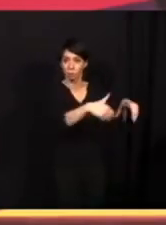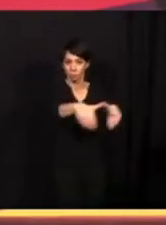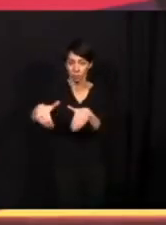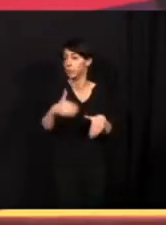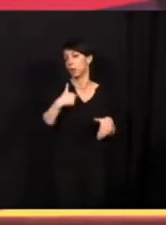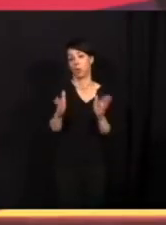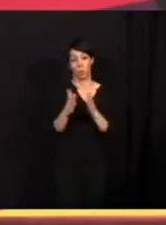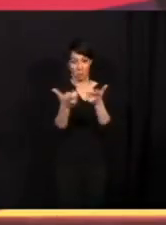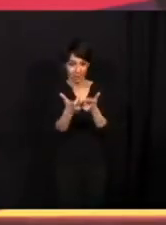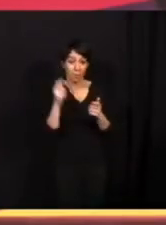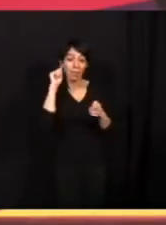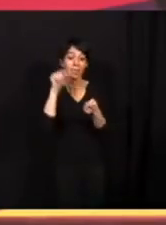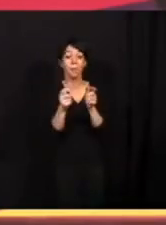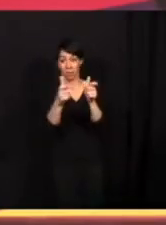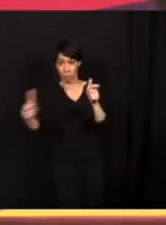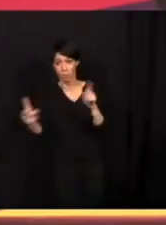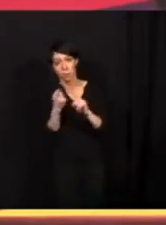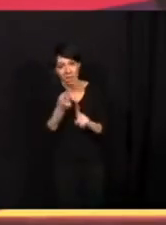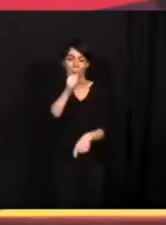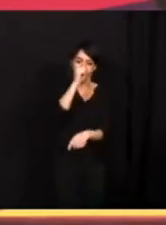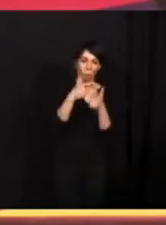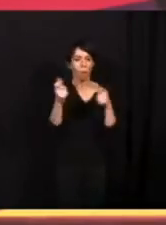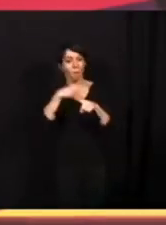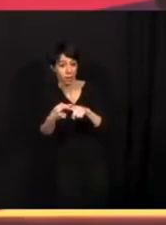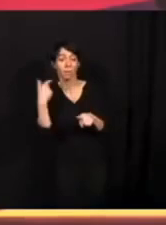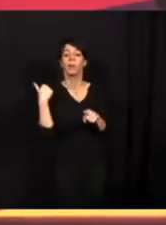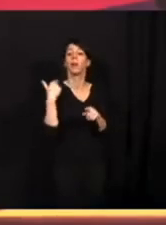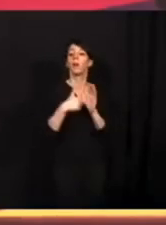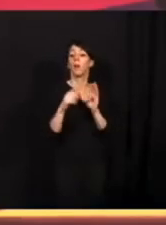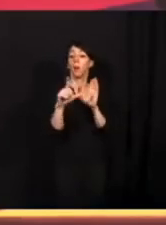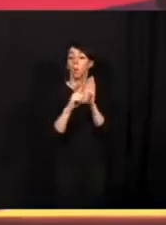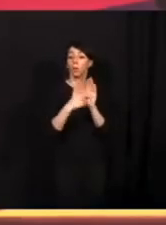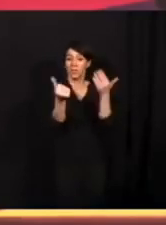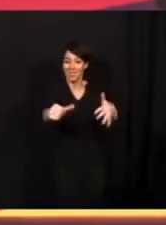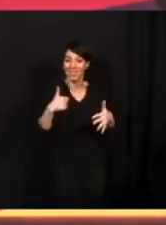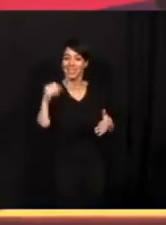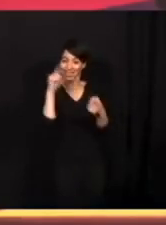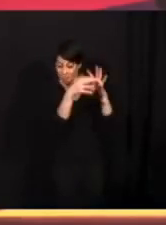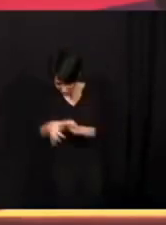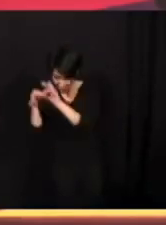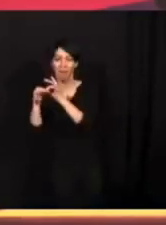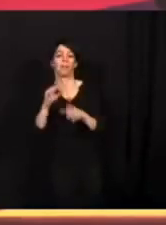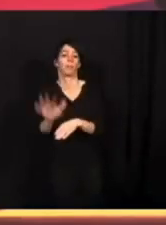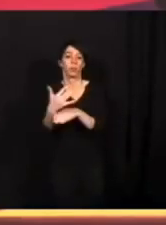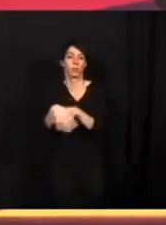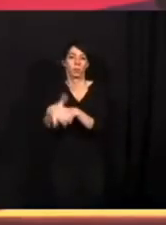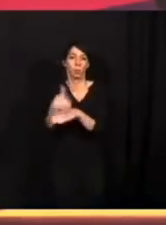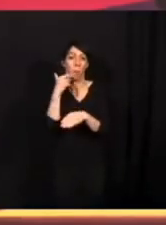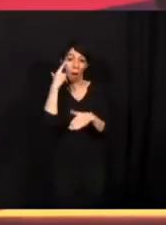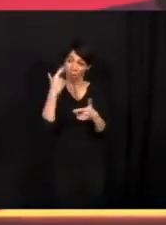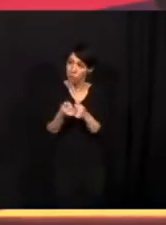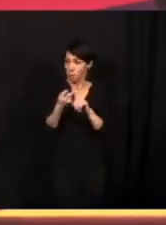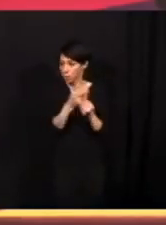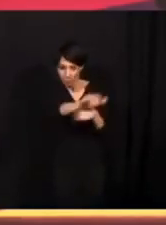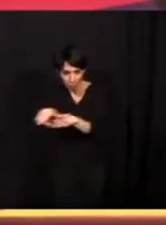l'industrie pornographique sous le coup de la loi de 2016 visant à renforcer la lutte contre le système prostitutionnel et à accompagner les personnes prostituées,